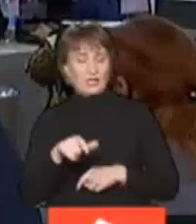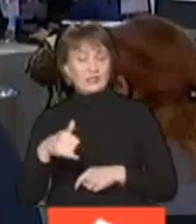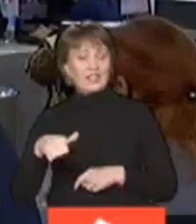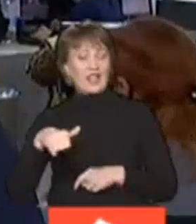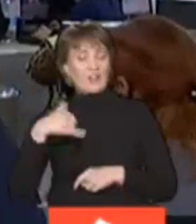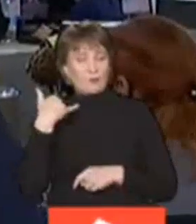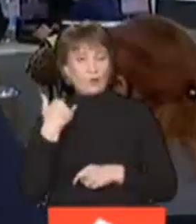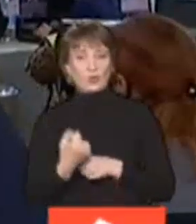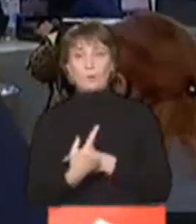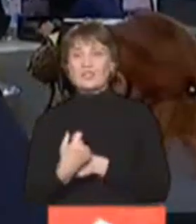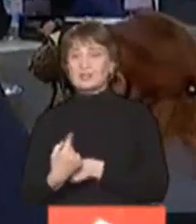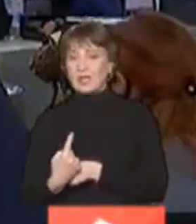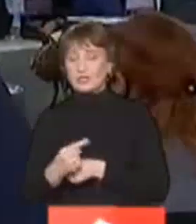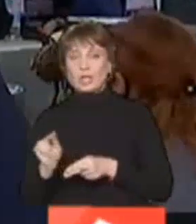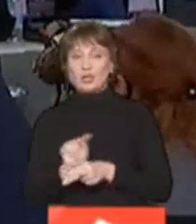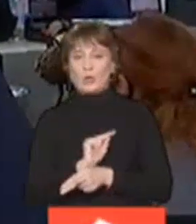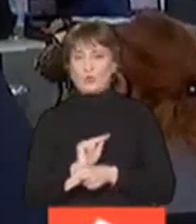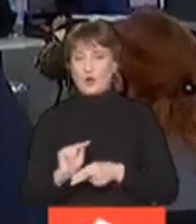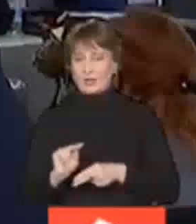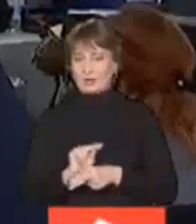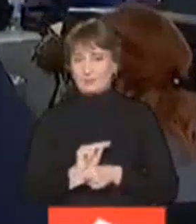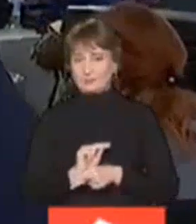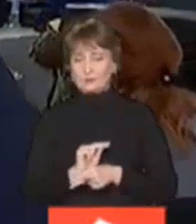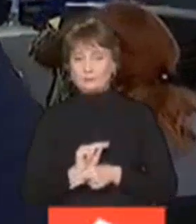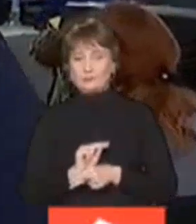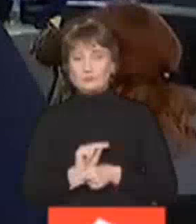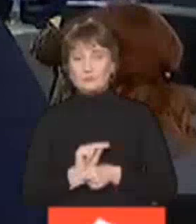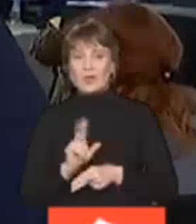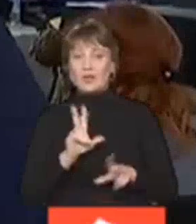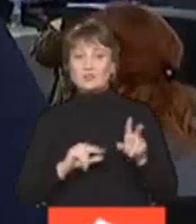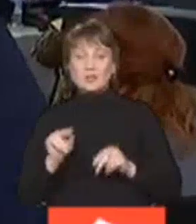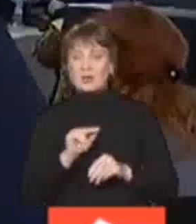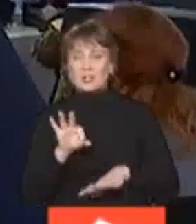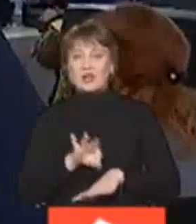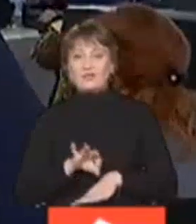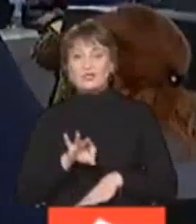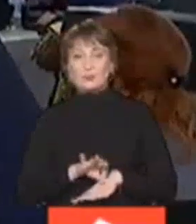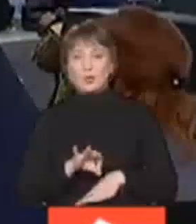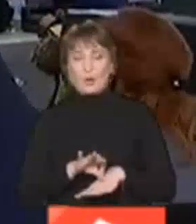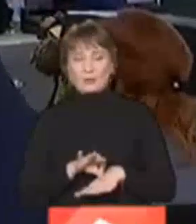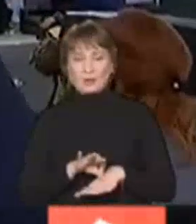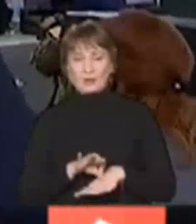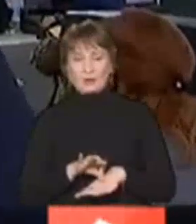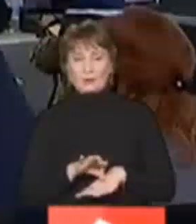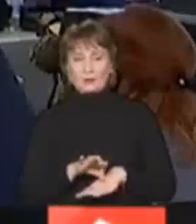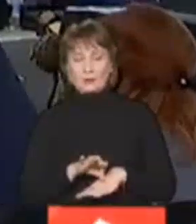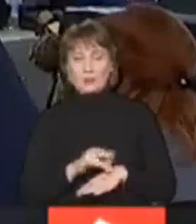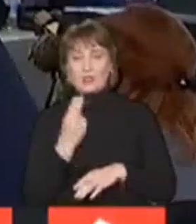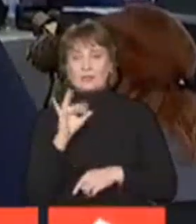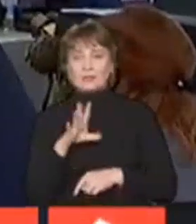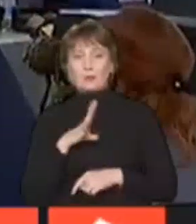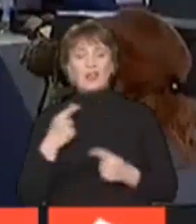призначив лікування, в залежності від симптоматики, це був